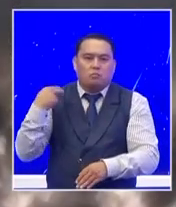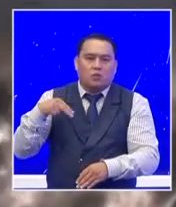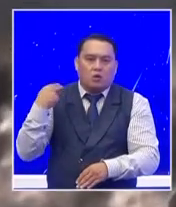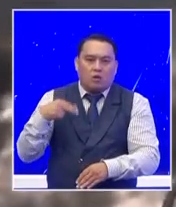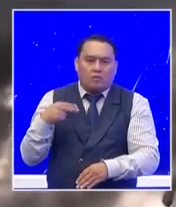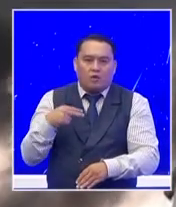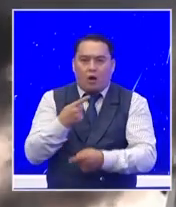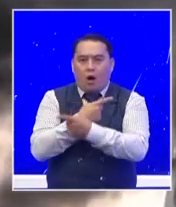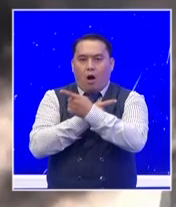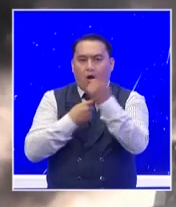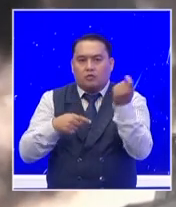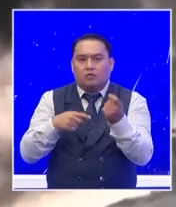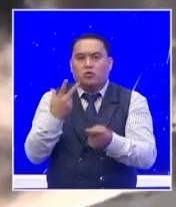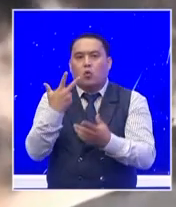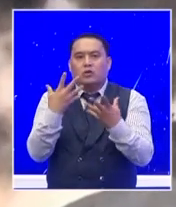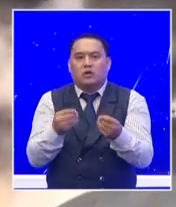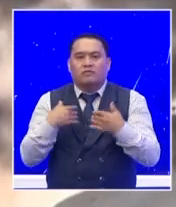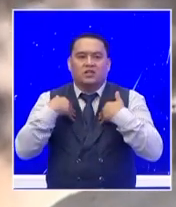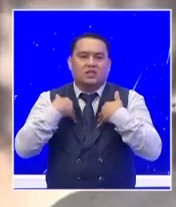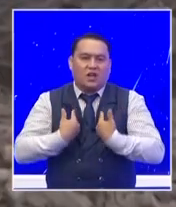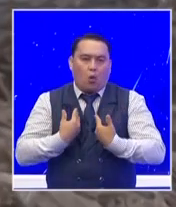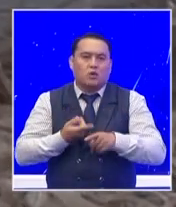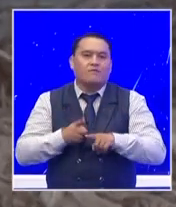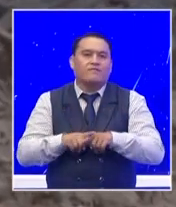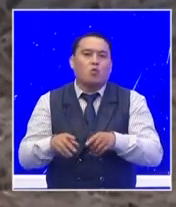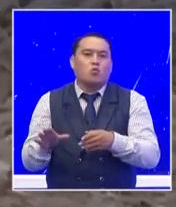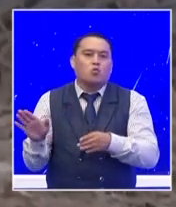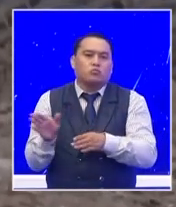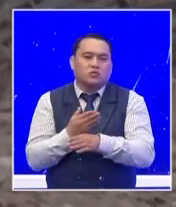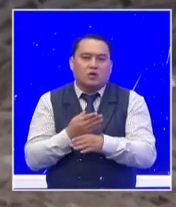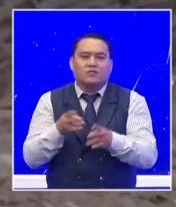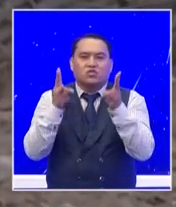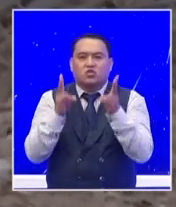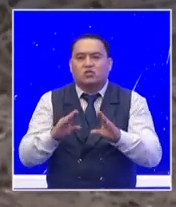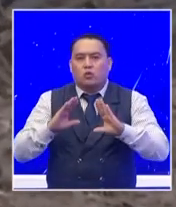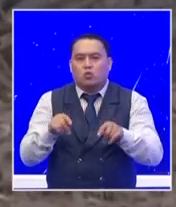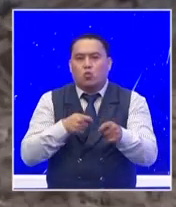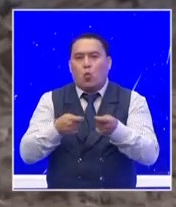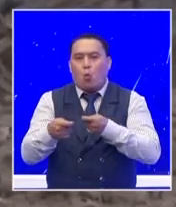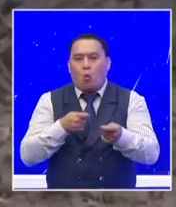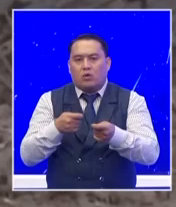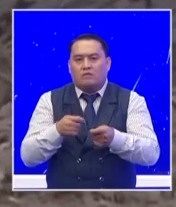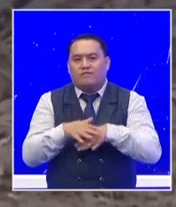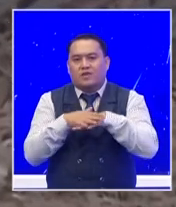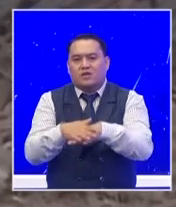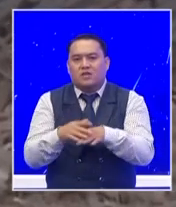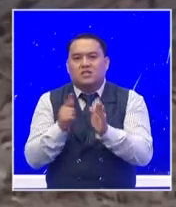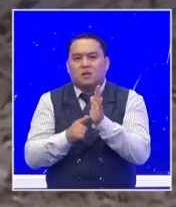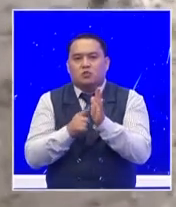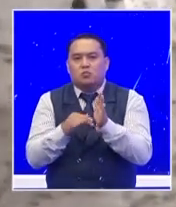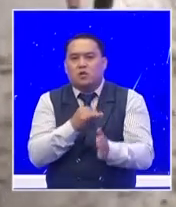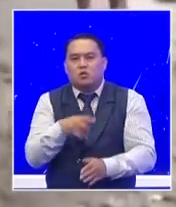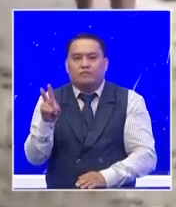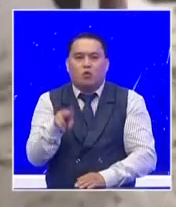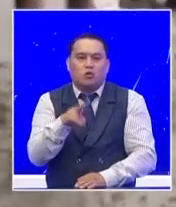Мишель Аун объявил в стране трехдневный траур. Для ликвидации последствий катастрофы правительство намерено выделить почти